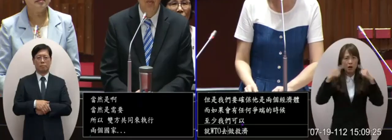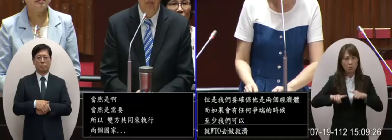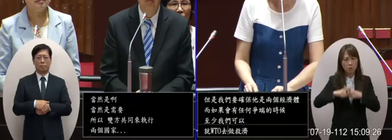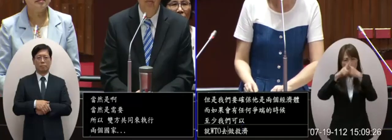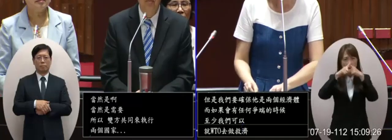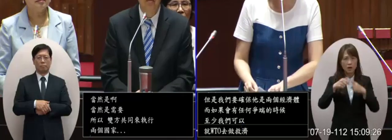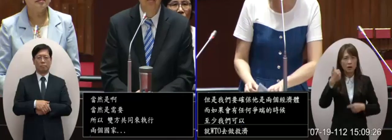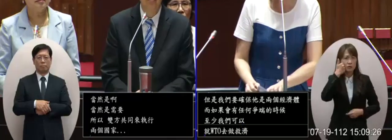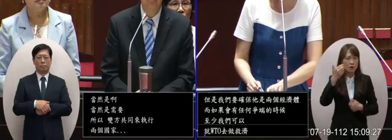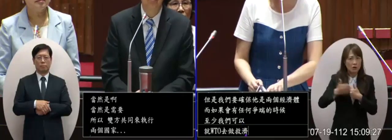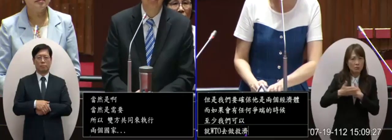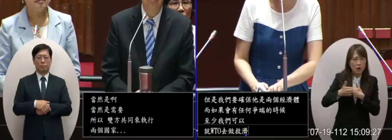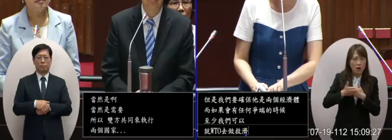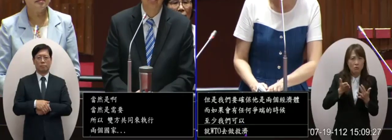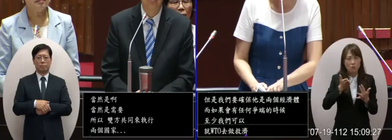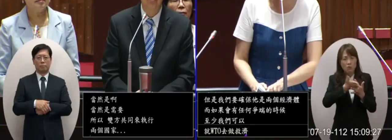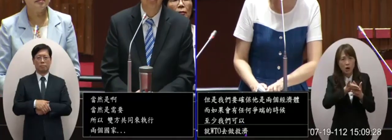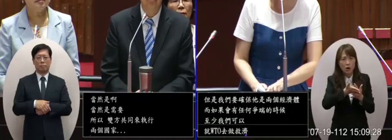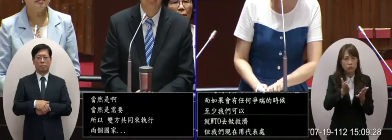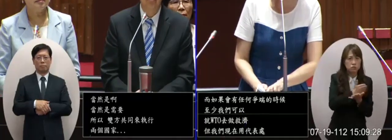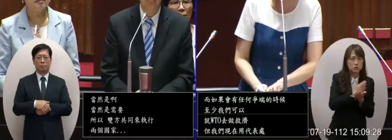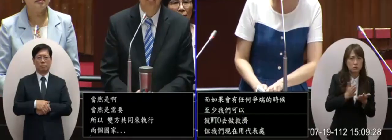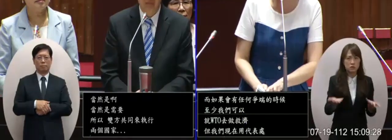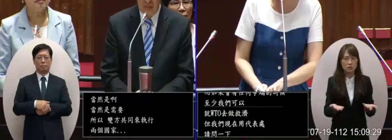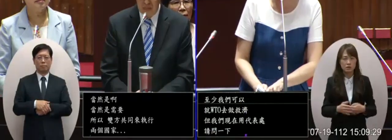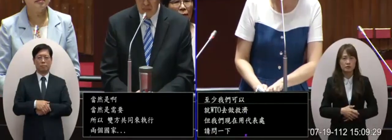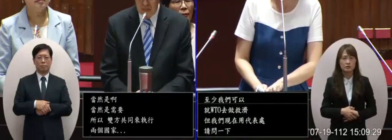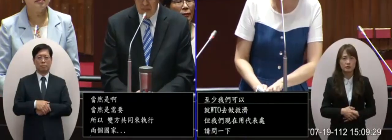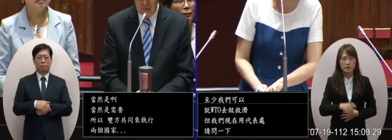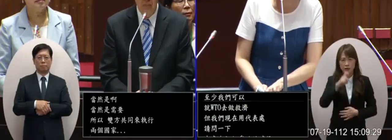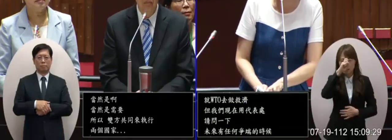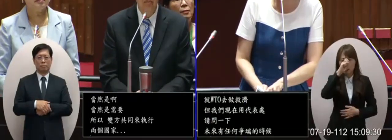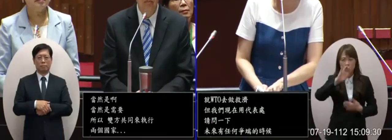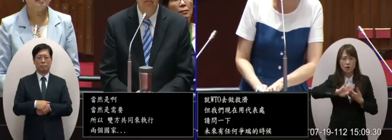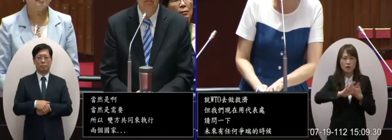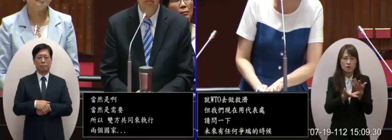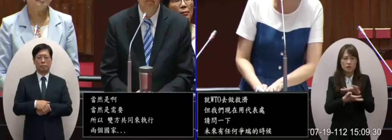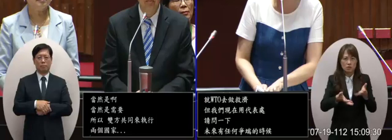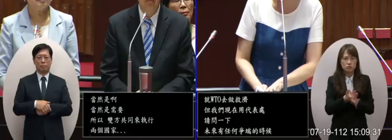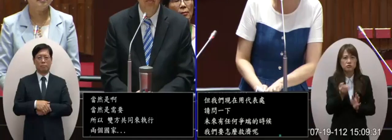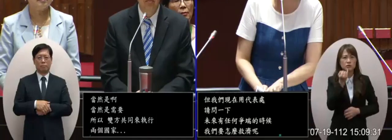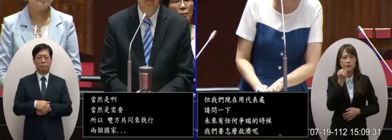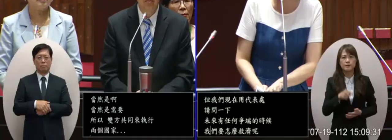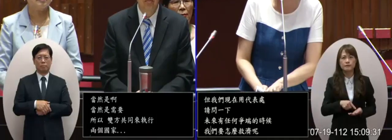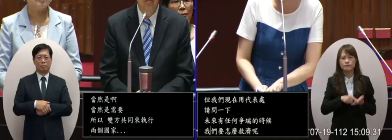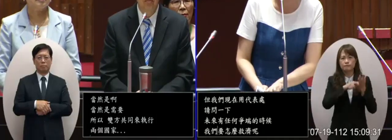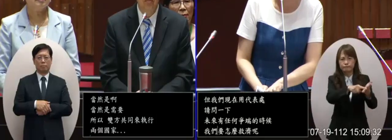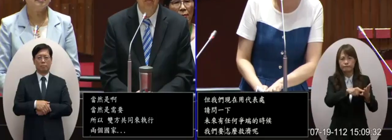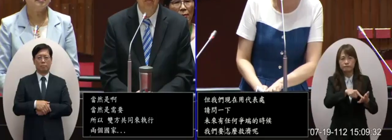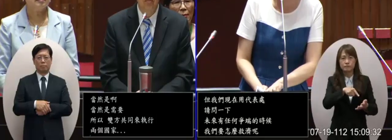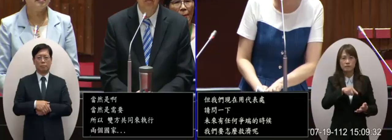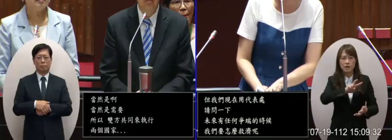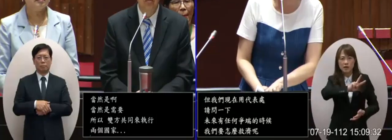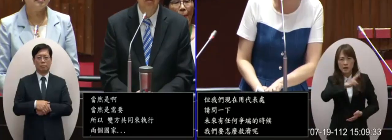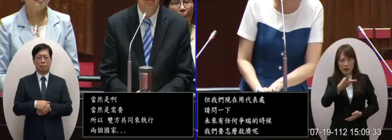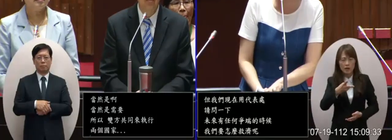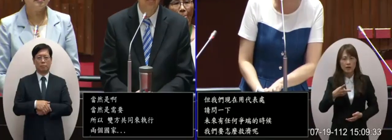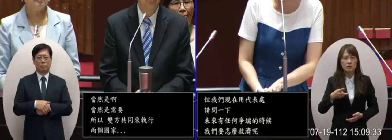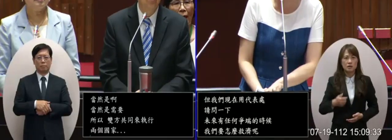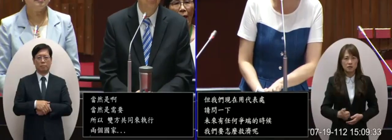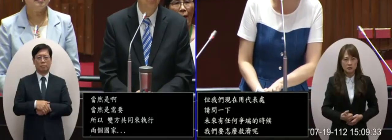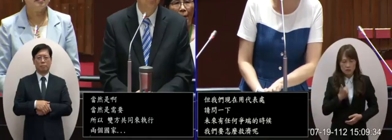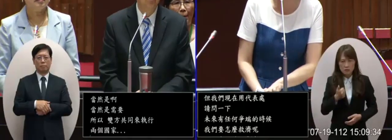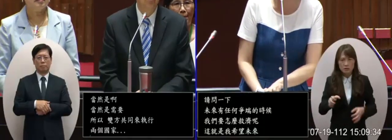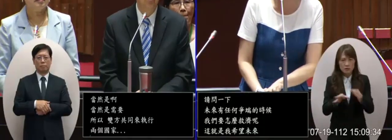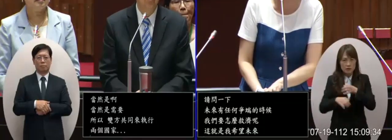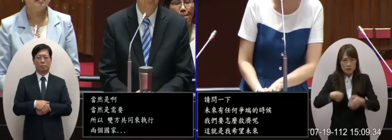未来外交部能够去争取，我们能够用实质的经济体去对外签